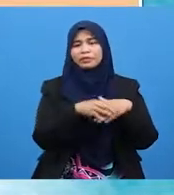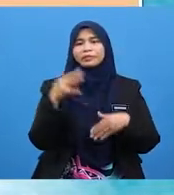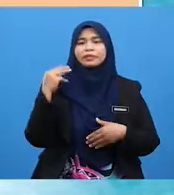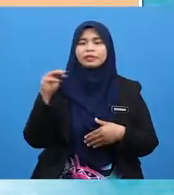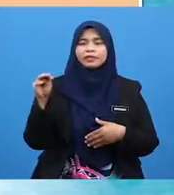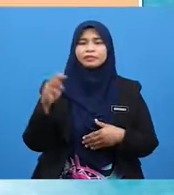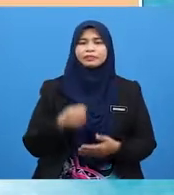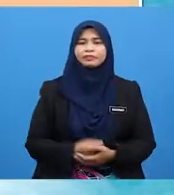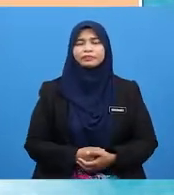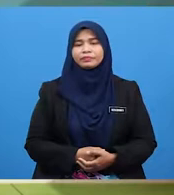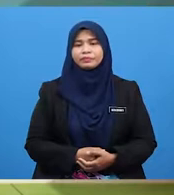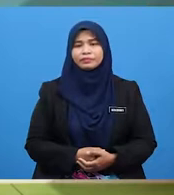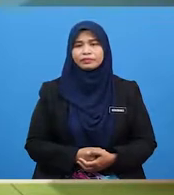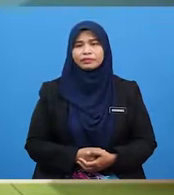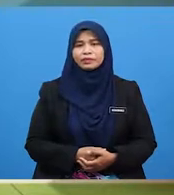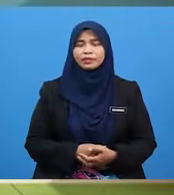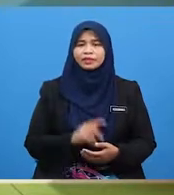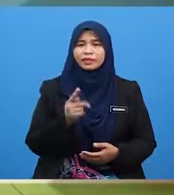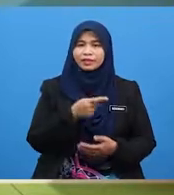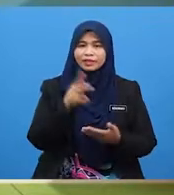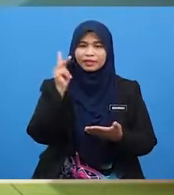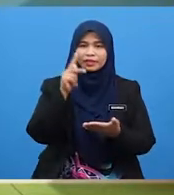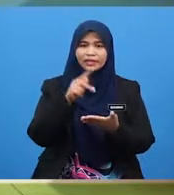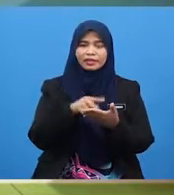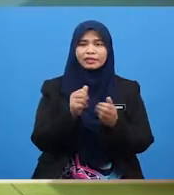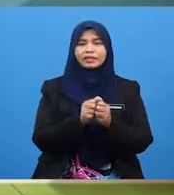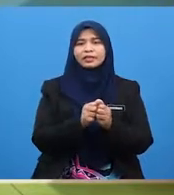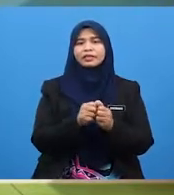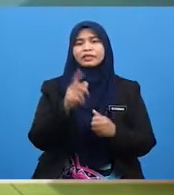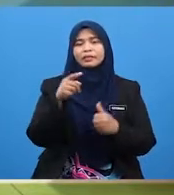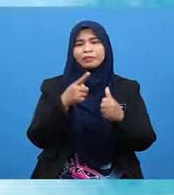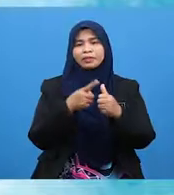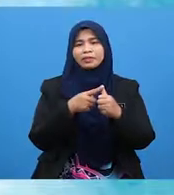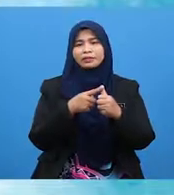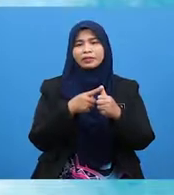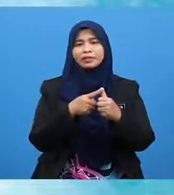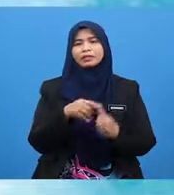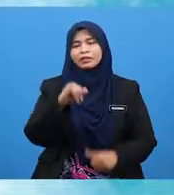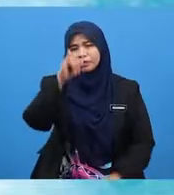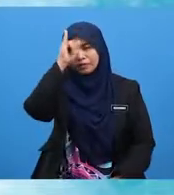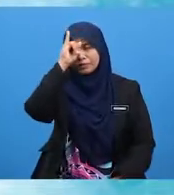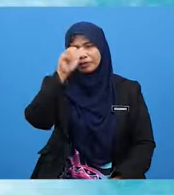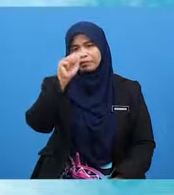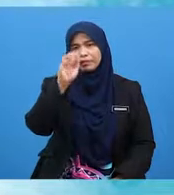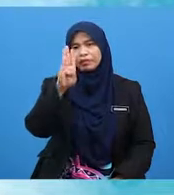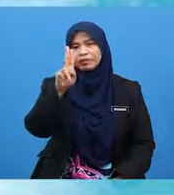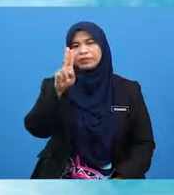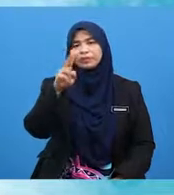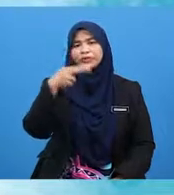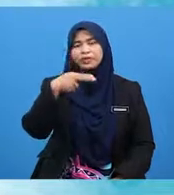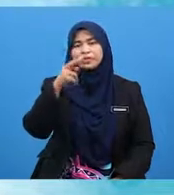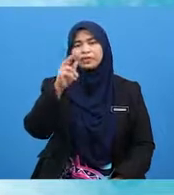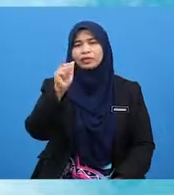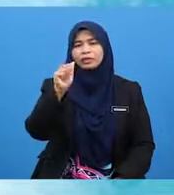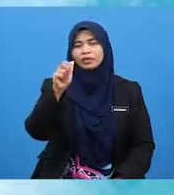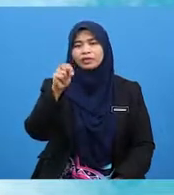mereka. Kita berkenalan dengan tokoh pertama, iaitu Imam Abu Hanifah